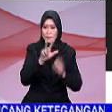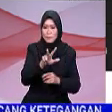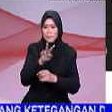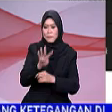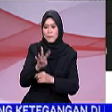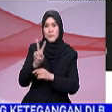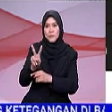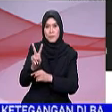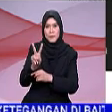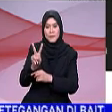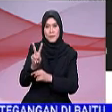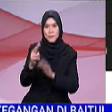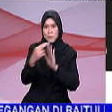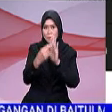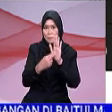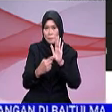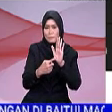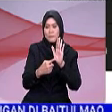di mana